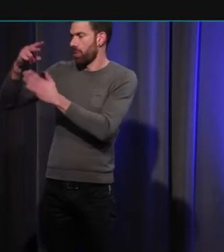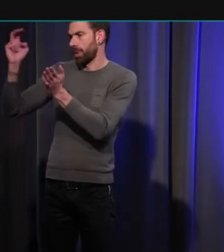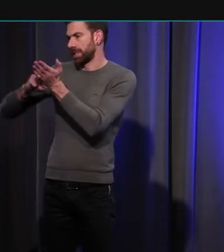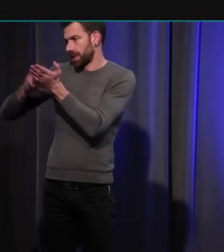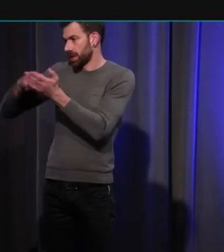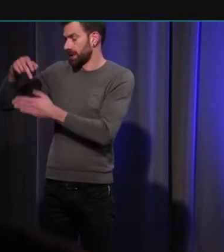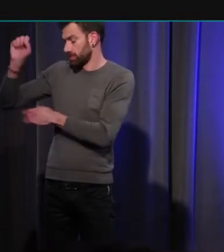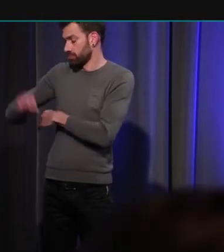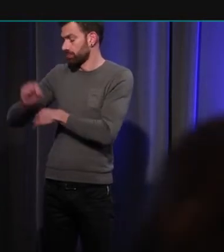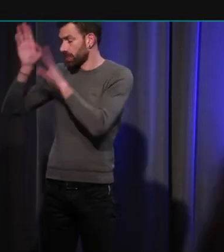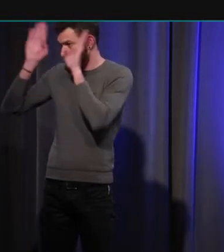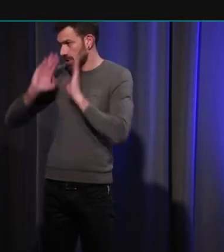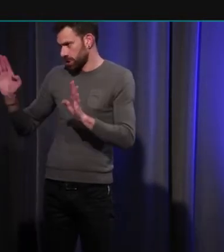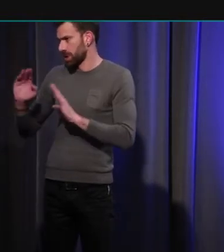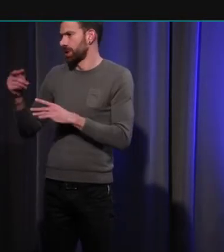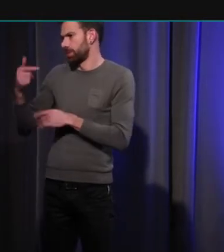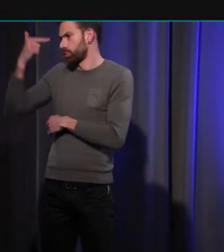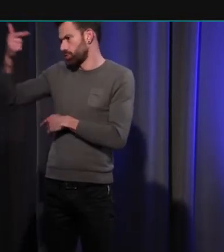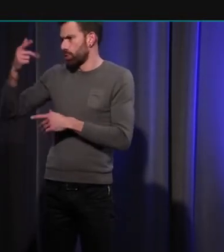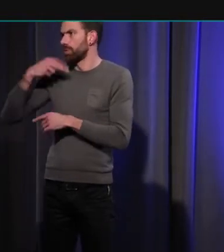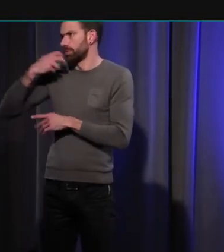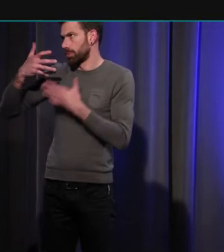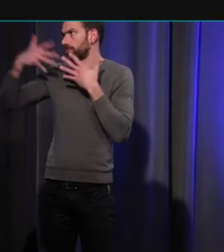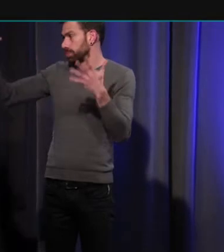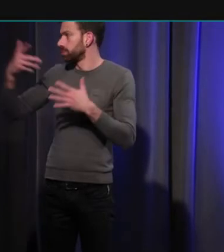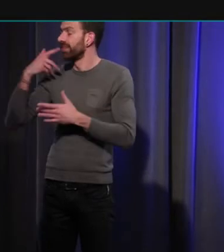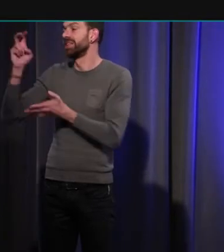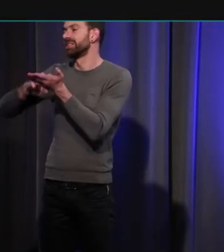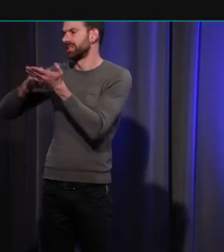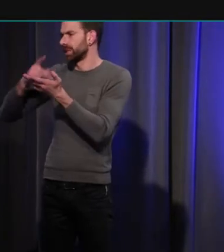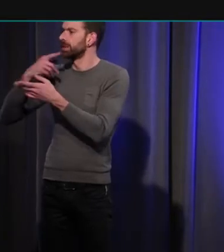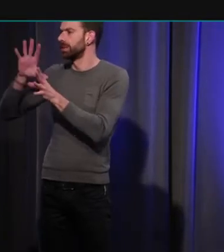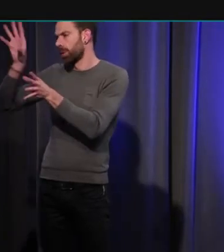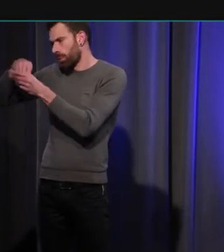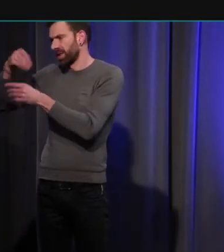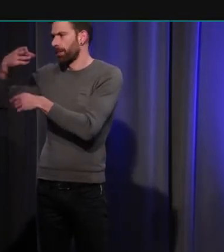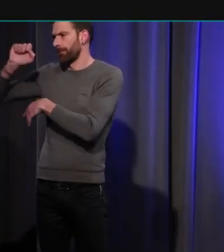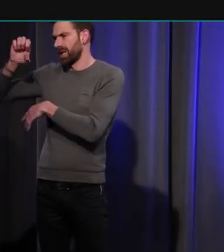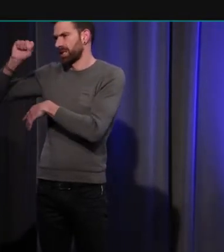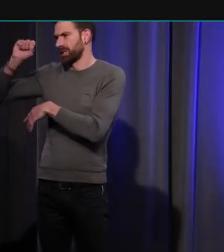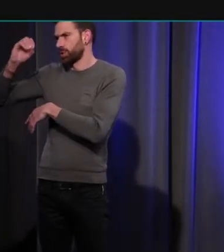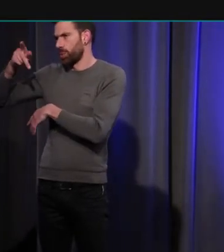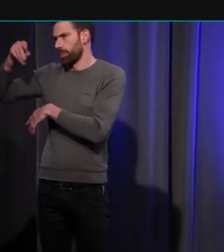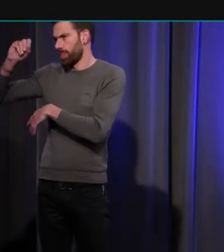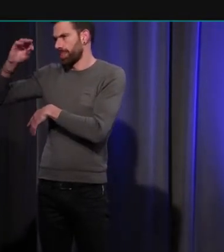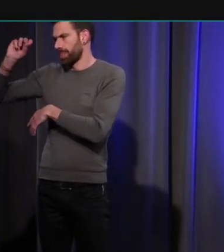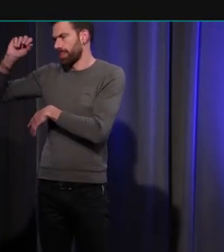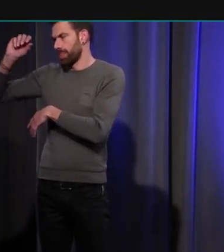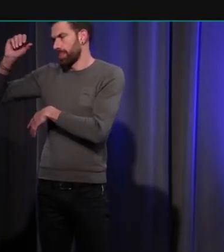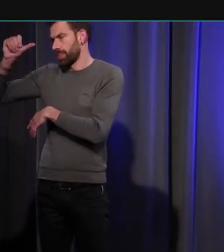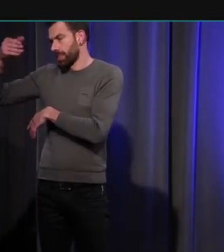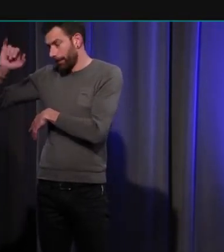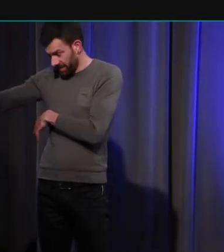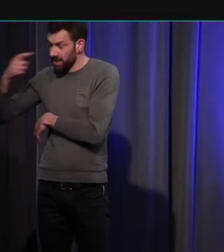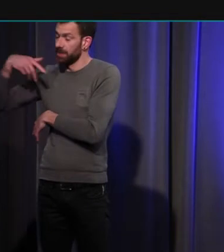au sud les deux grandes civilisations avec lui quand je dis la syrie jeudi aussi la mésopotamie l'irak donc ça il a